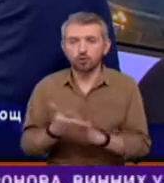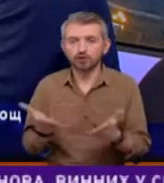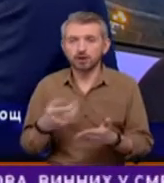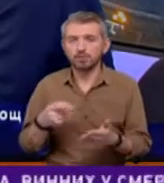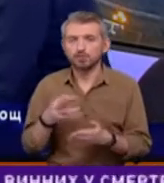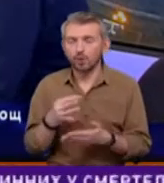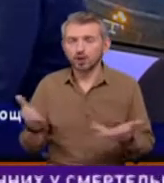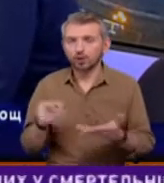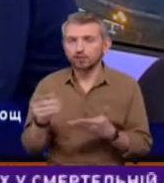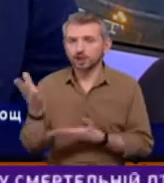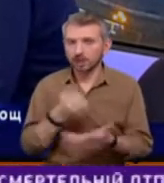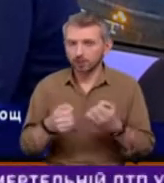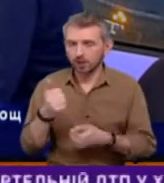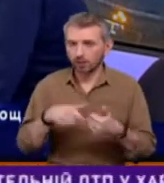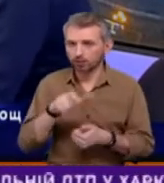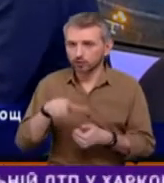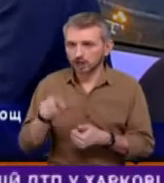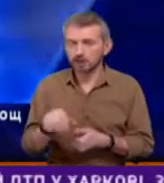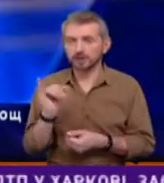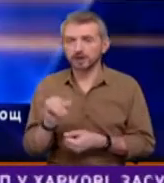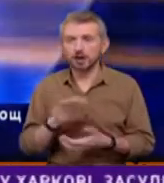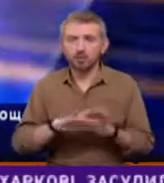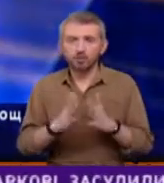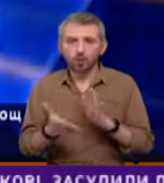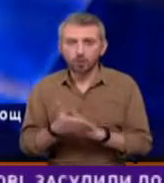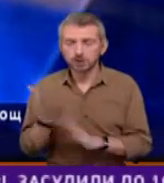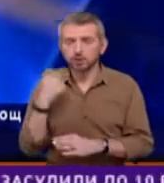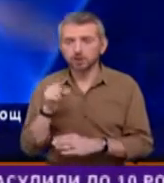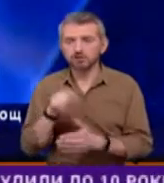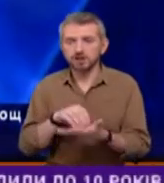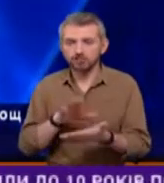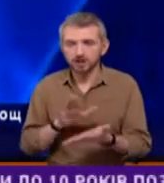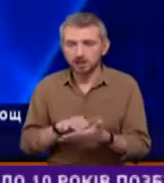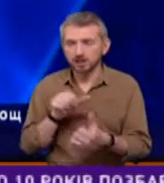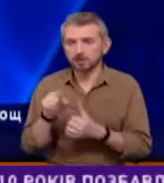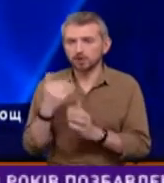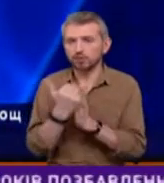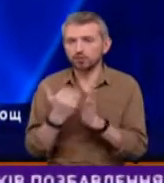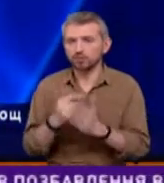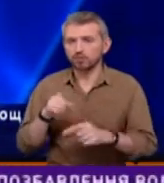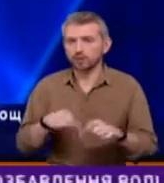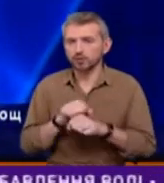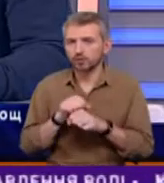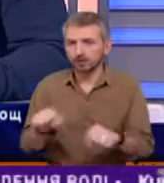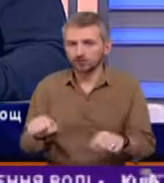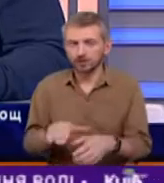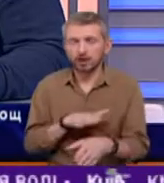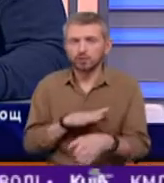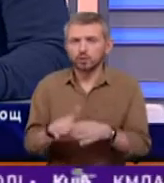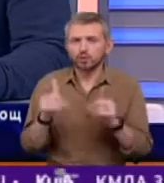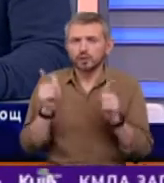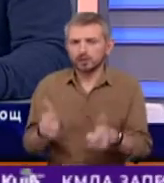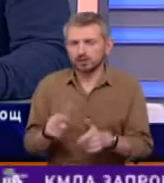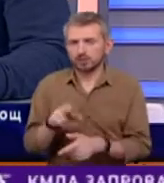по якому вони набирали конкурсантів, і положення, коли вони вписали саме цей пункт про патріотичність. Абсолютно згідний із